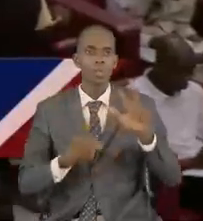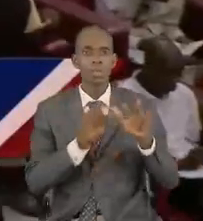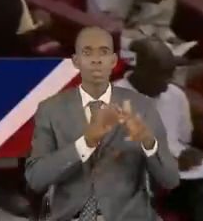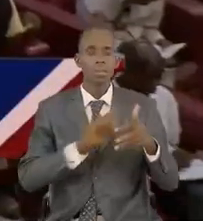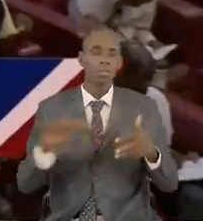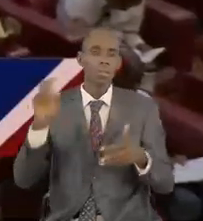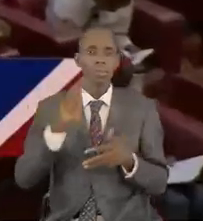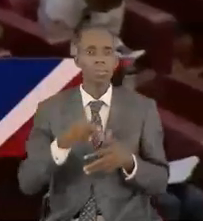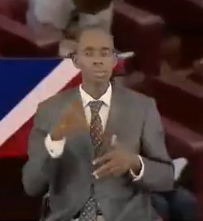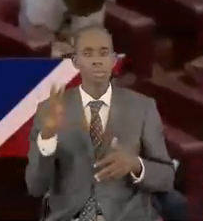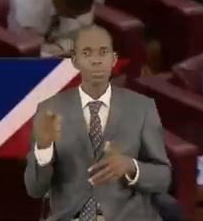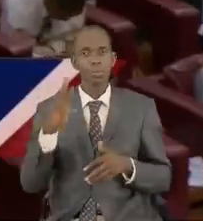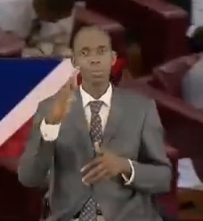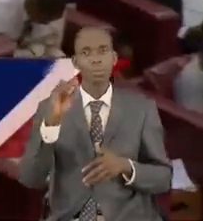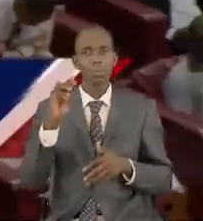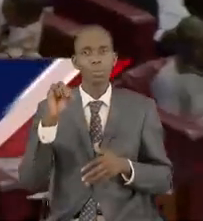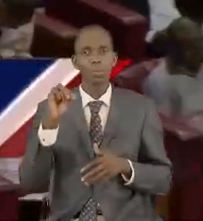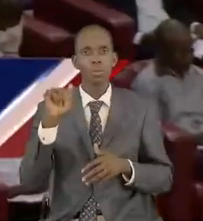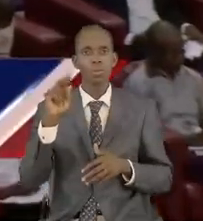remets 3